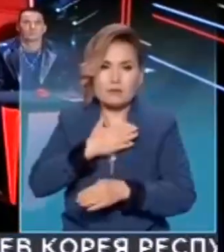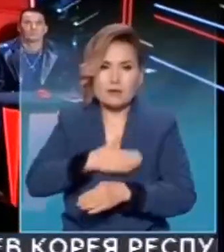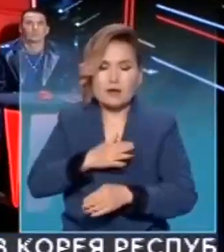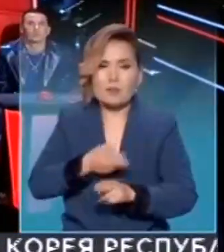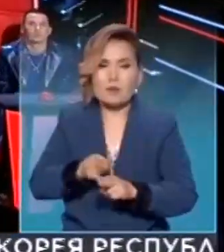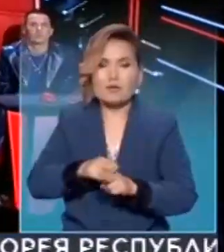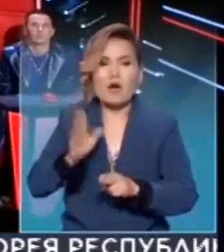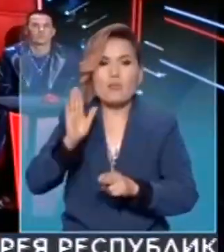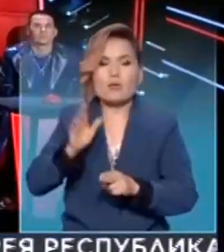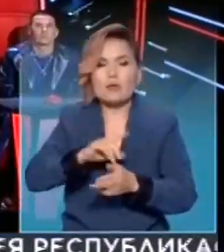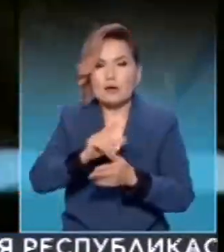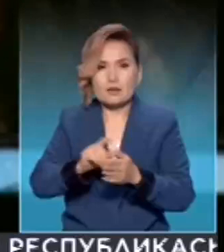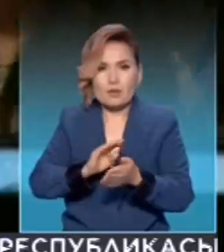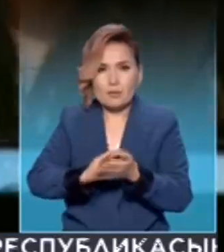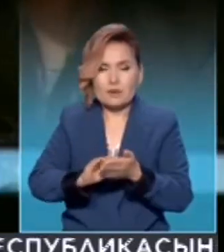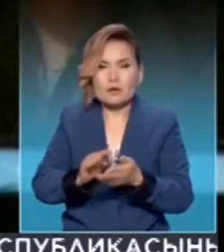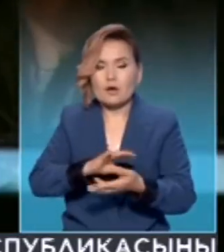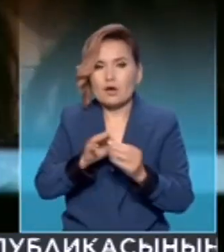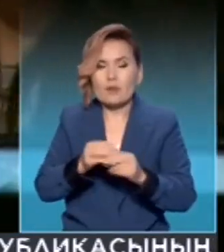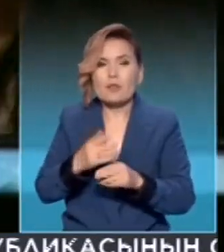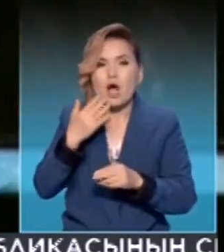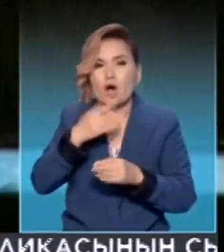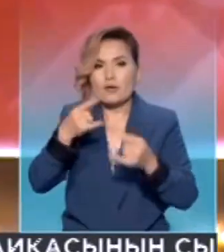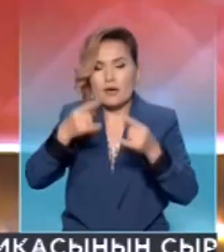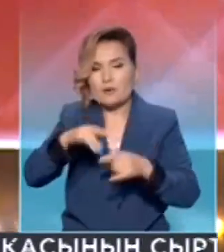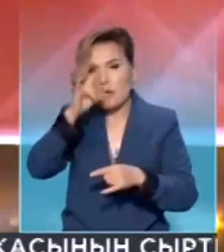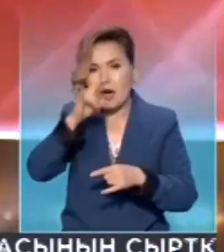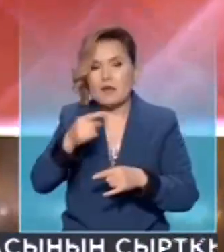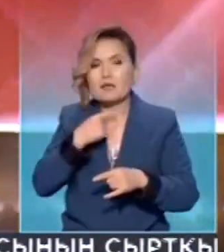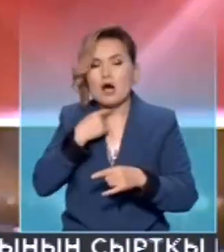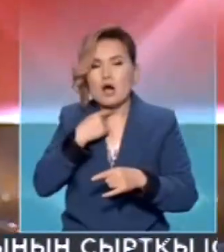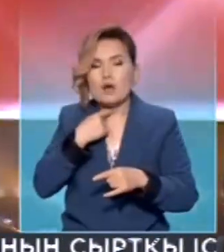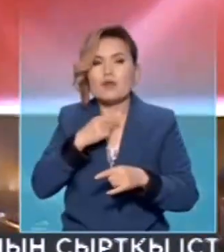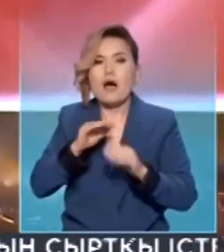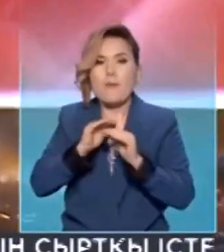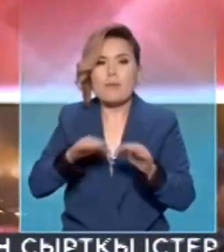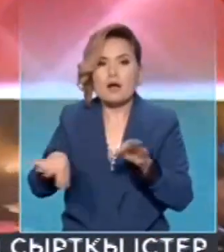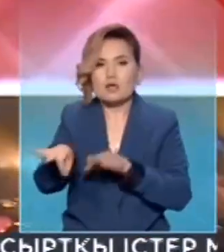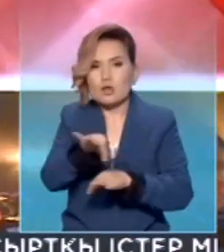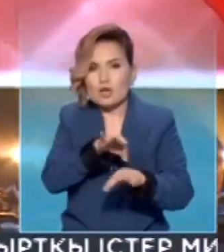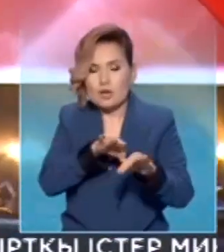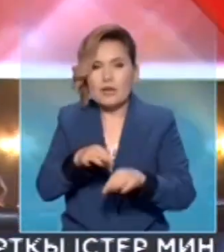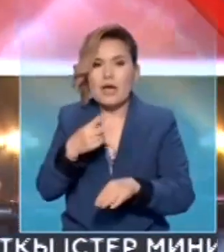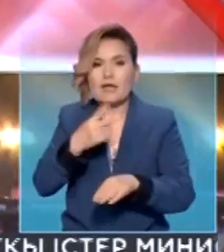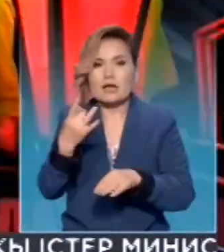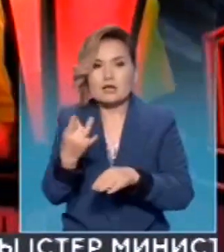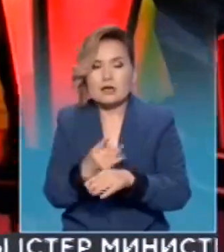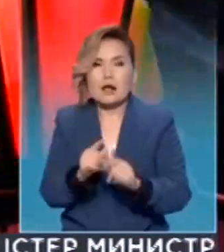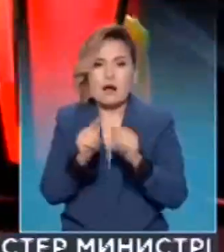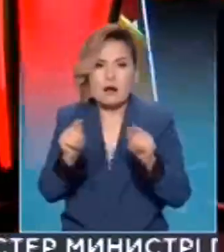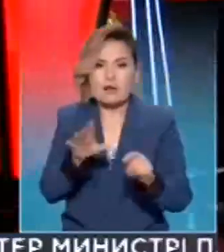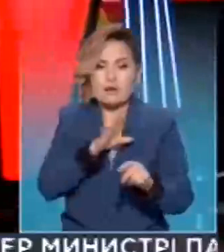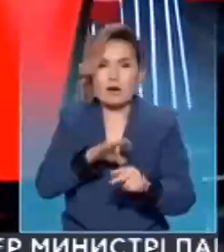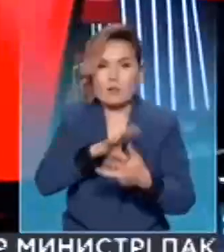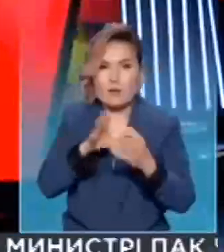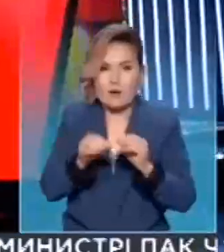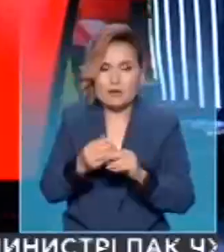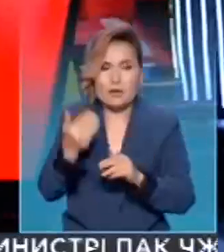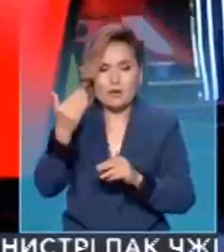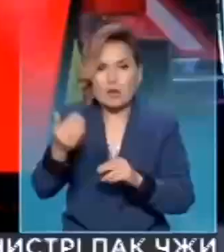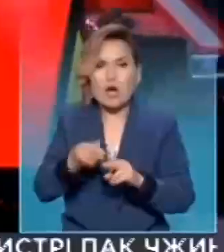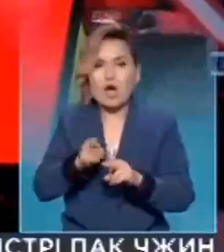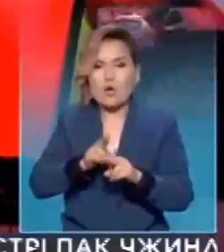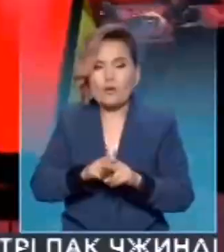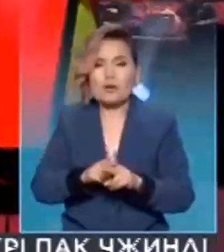балаларын қолдау әр қашан маңызды. Бұл ретте ұлттық арна Қазақстан дауысы балалар жобасын осымен екінші мәрте ұйымдастырып отыр. Айтпақшы,